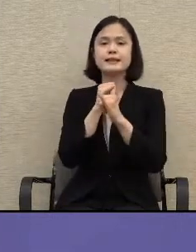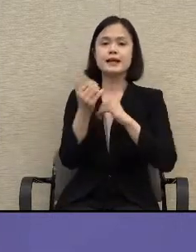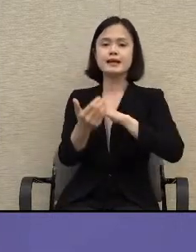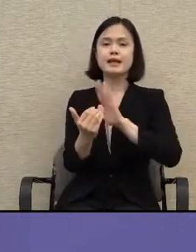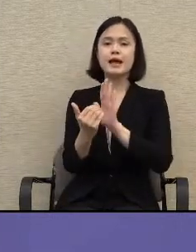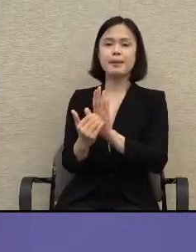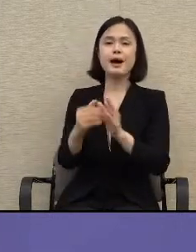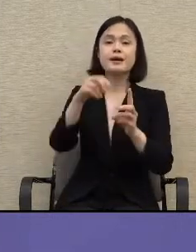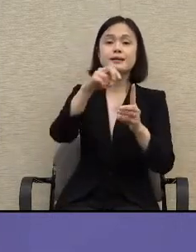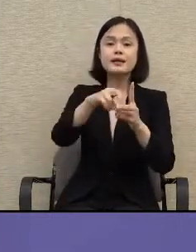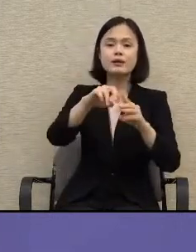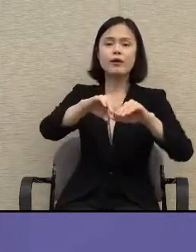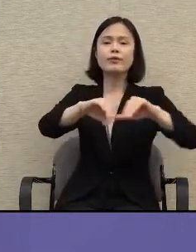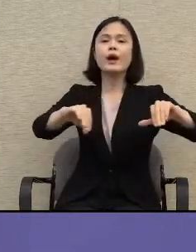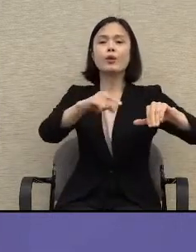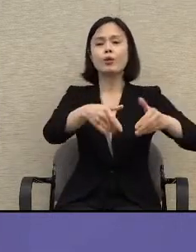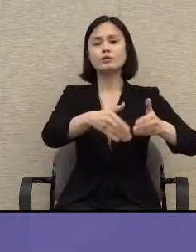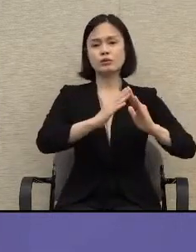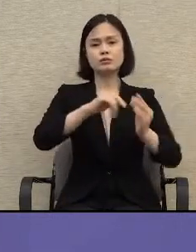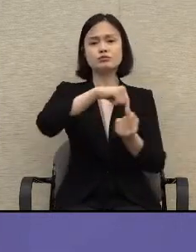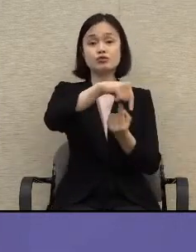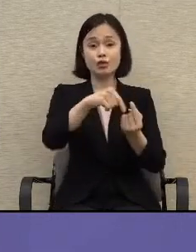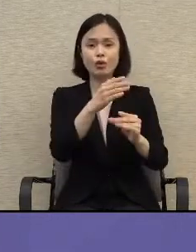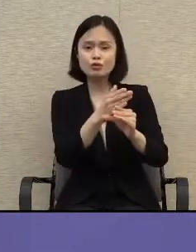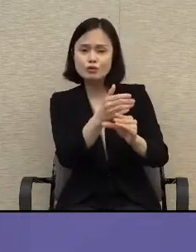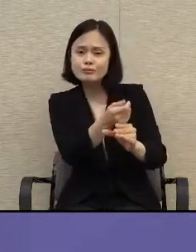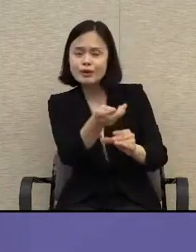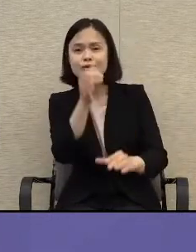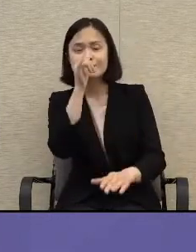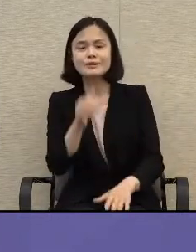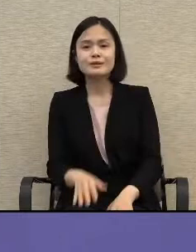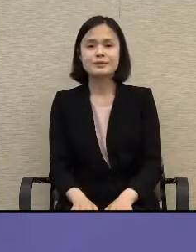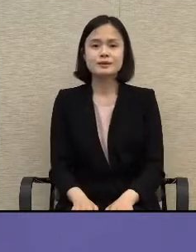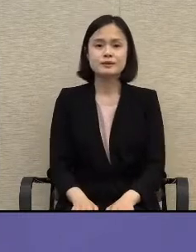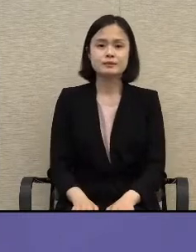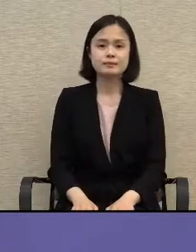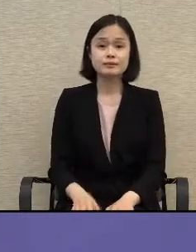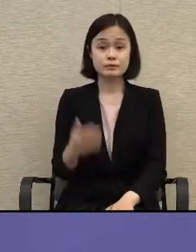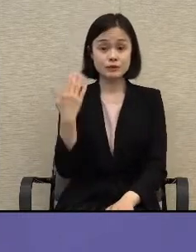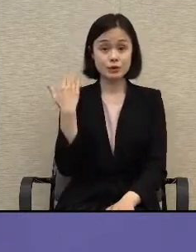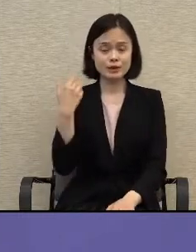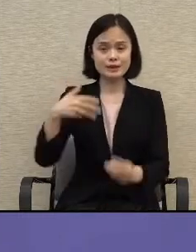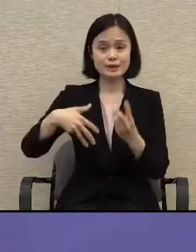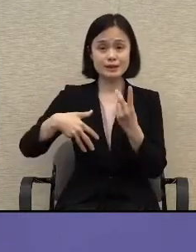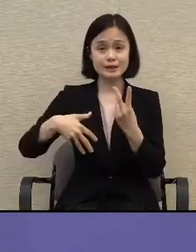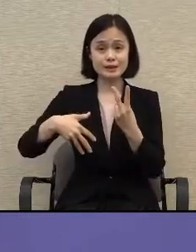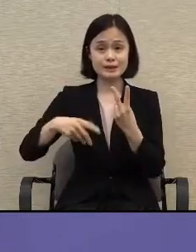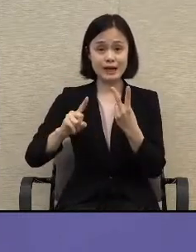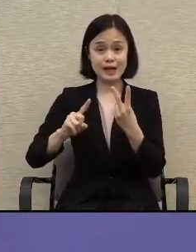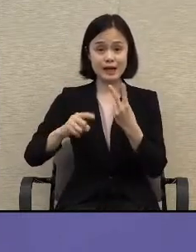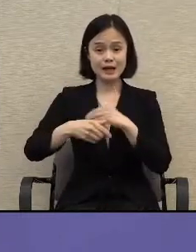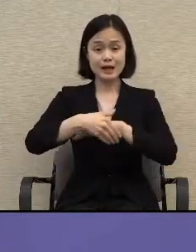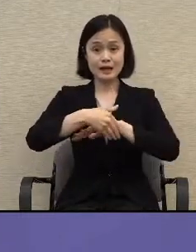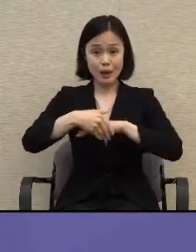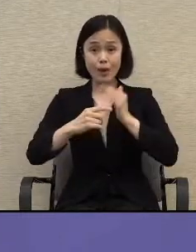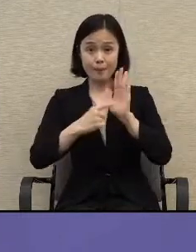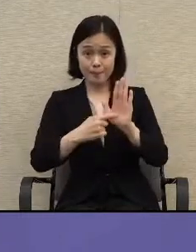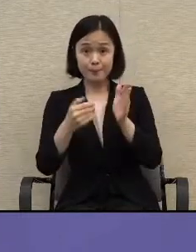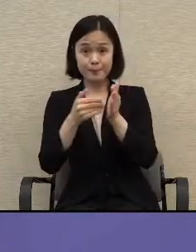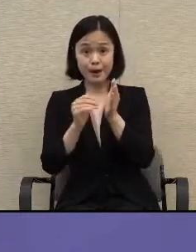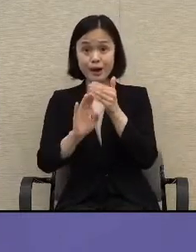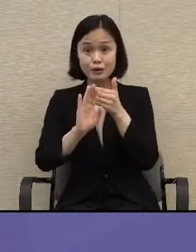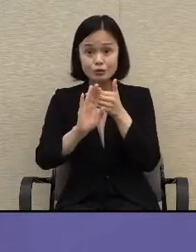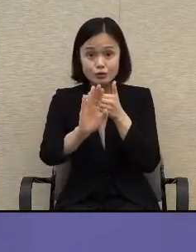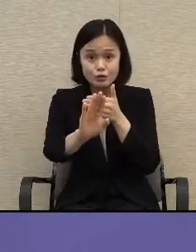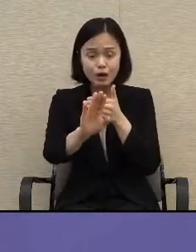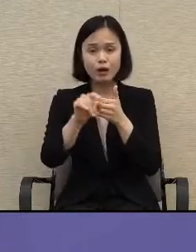설치를 하여 운영을 하고 있는 상황입니다. 최근에 이제 제2차 기본계획이 발표가 된 이후에 그 수많은 정책들과